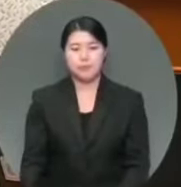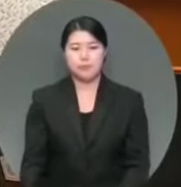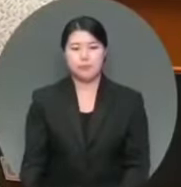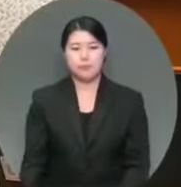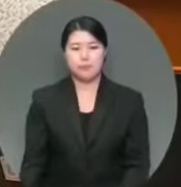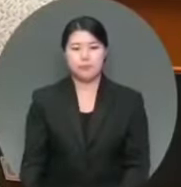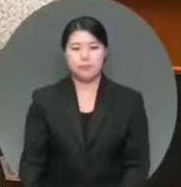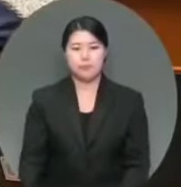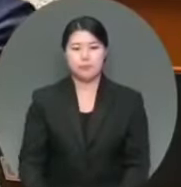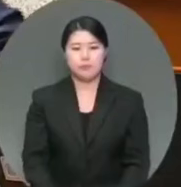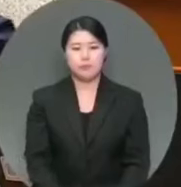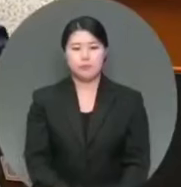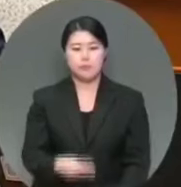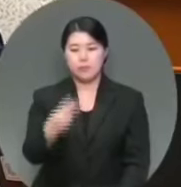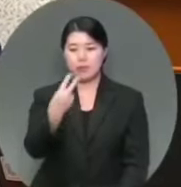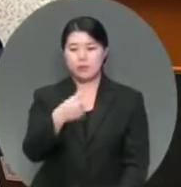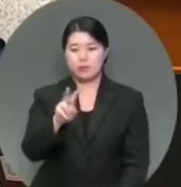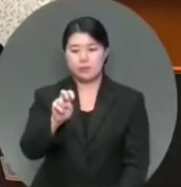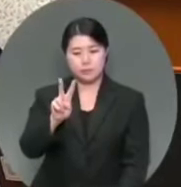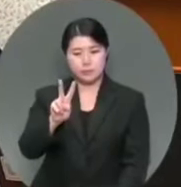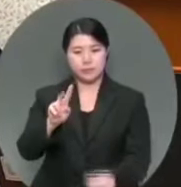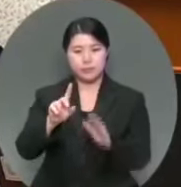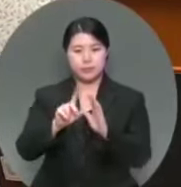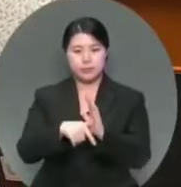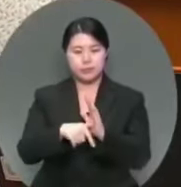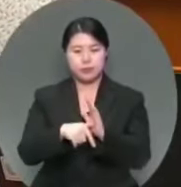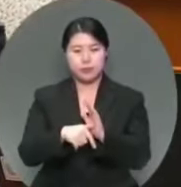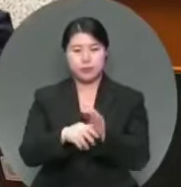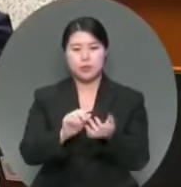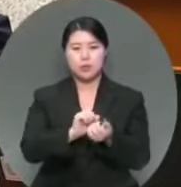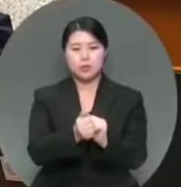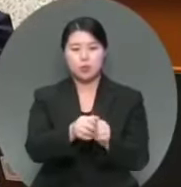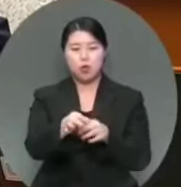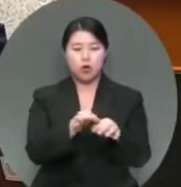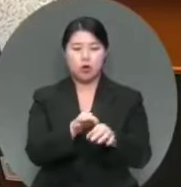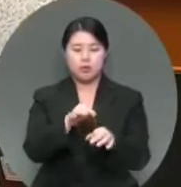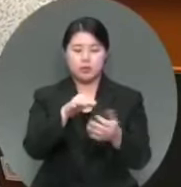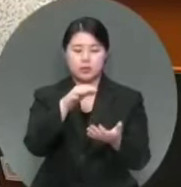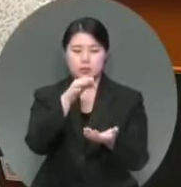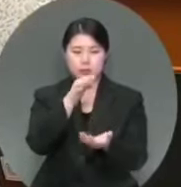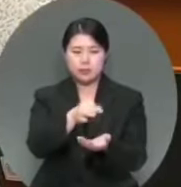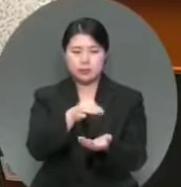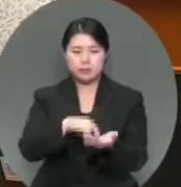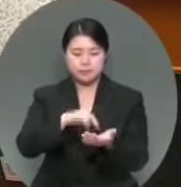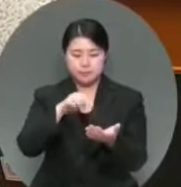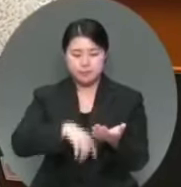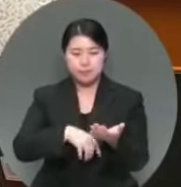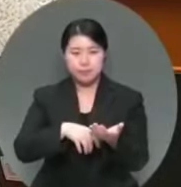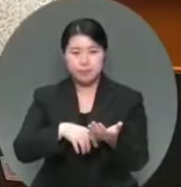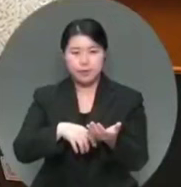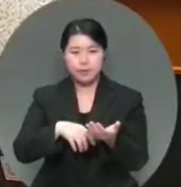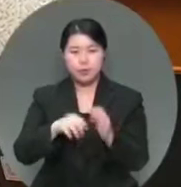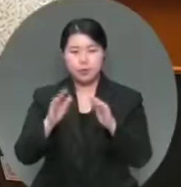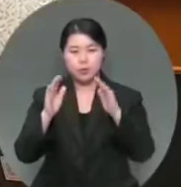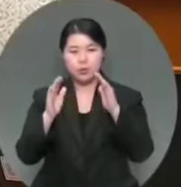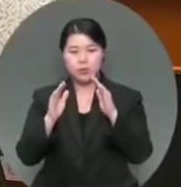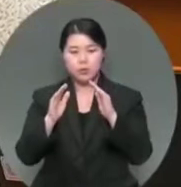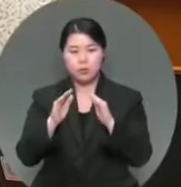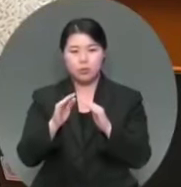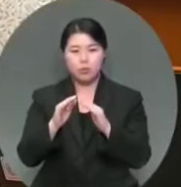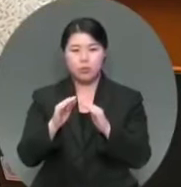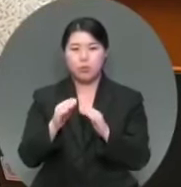보니까 2022년도에는 증권거래세, 양도소득세 등의 세금이 추계